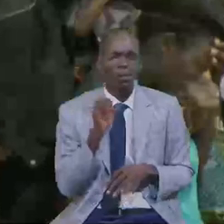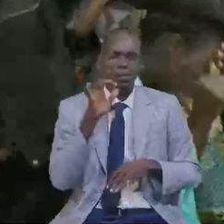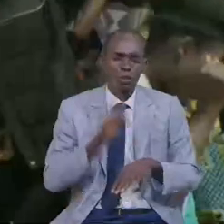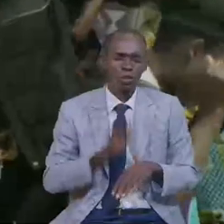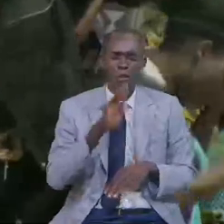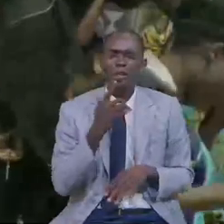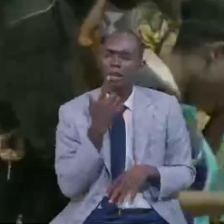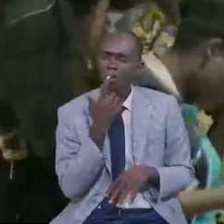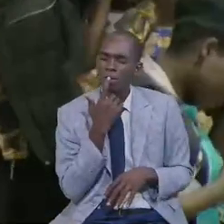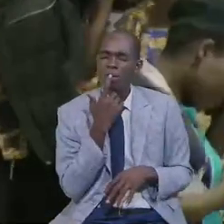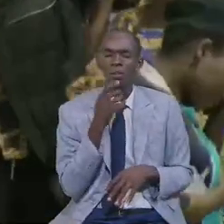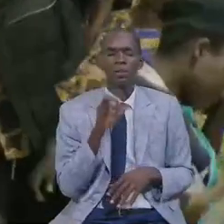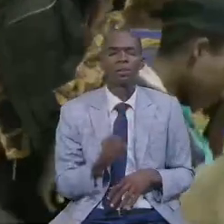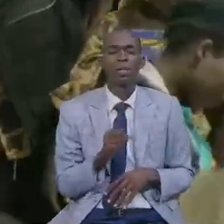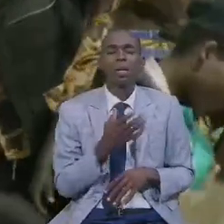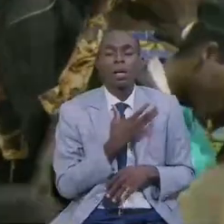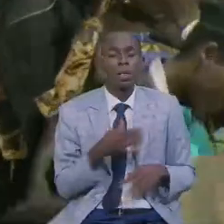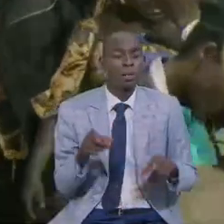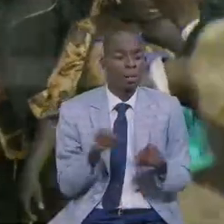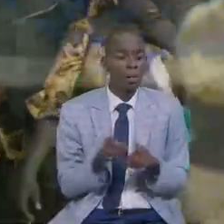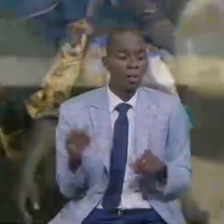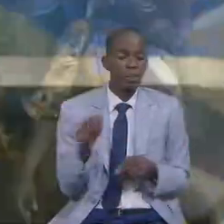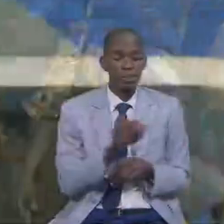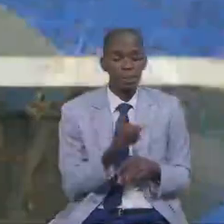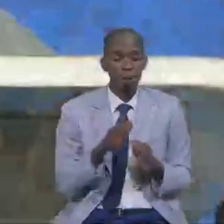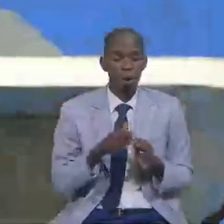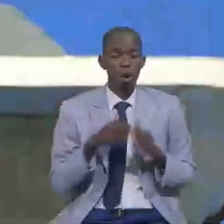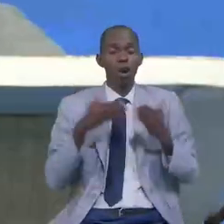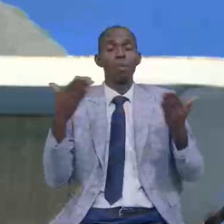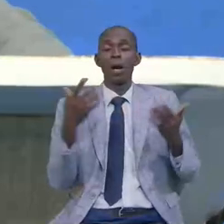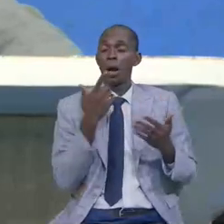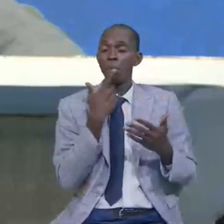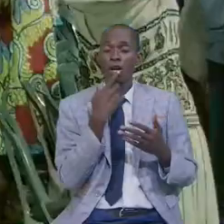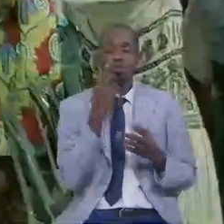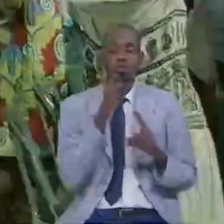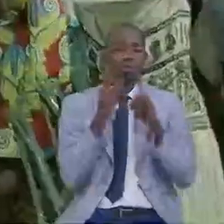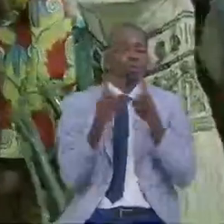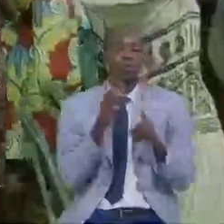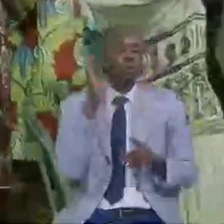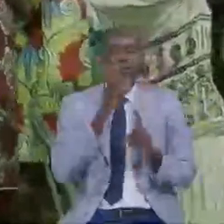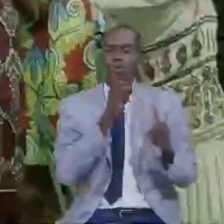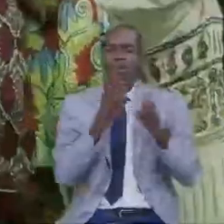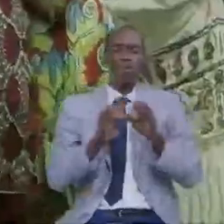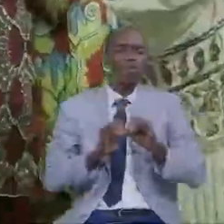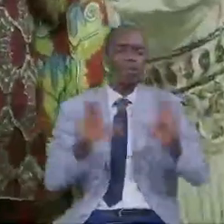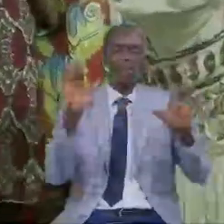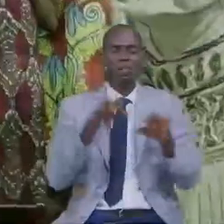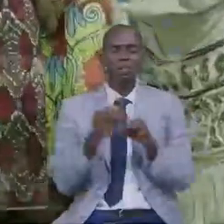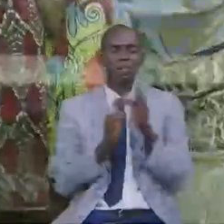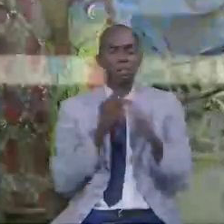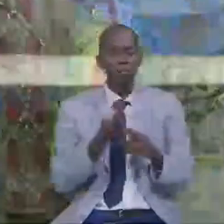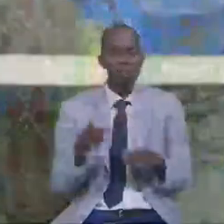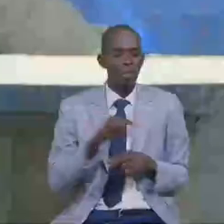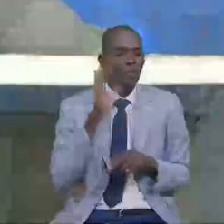langues. Et comme ils ouvrent la bouche, ils parleront clairement. Et ils entendront